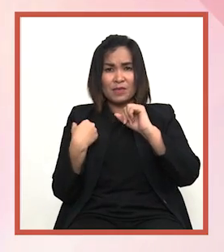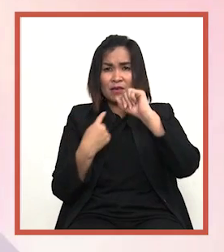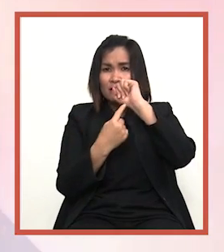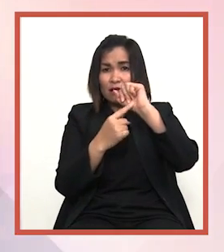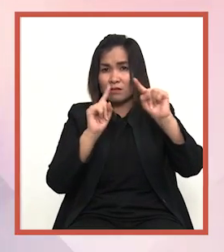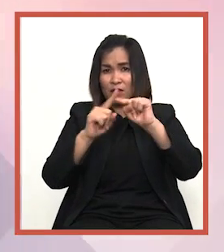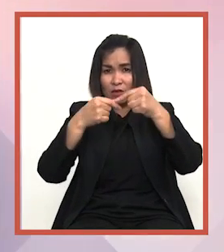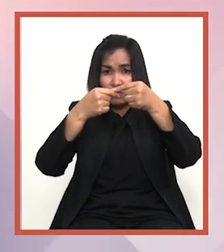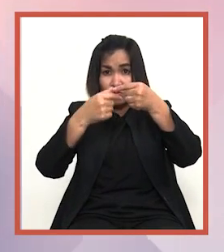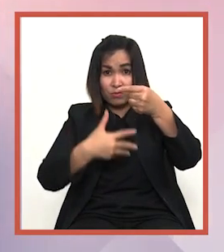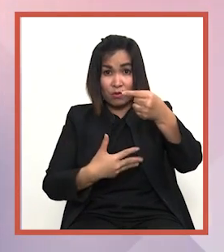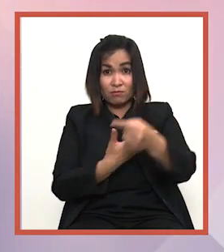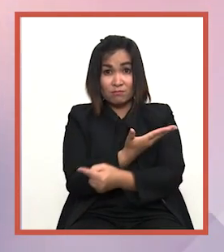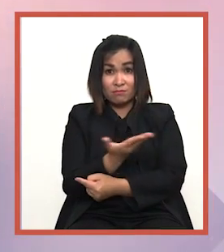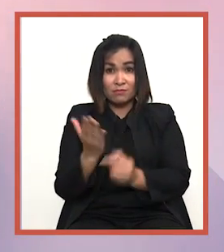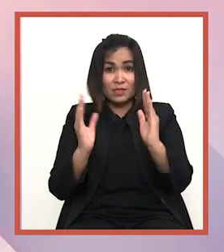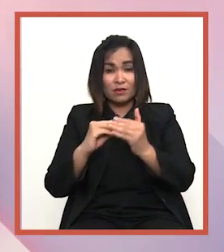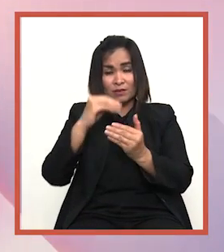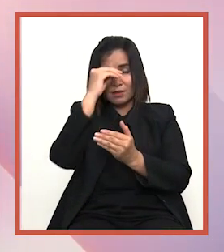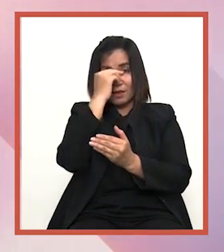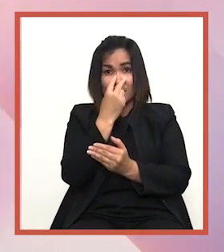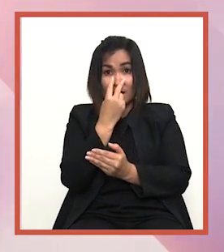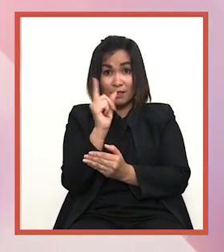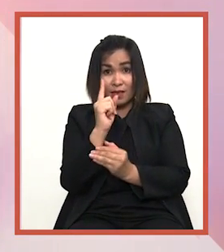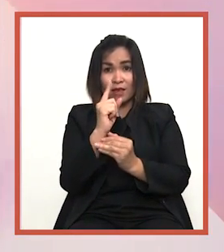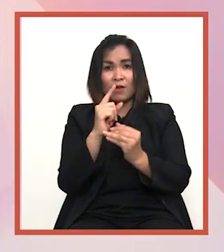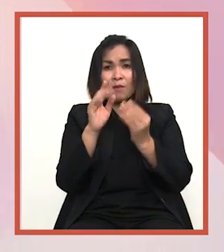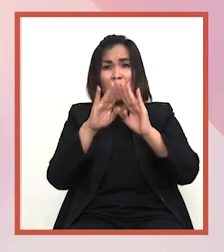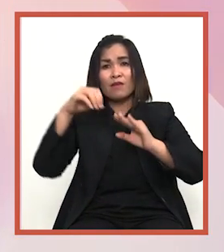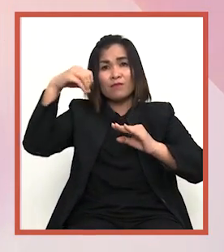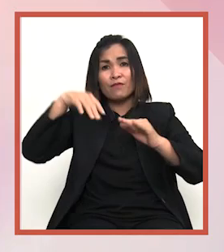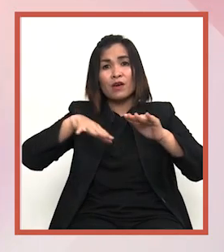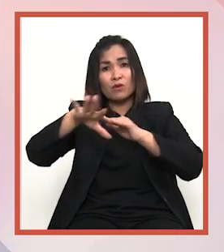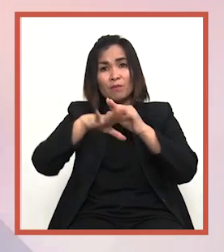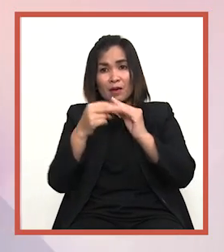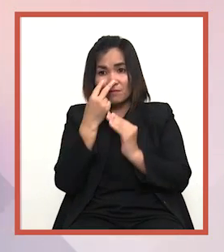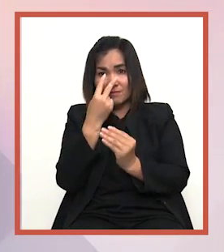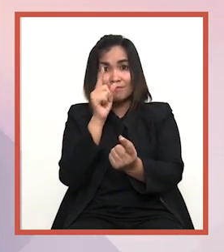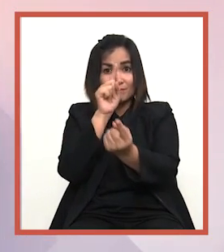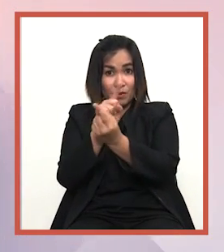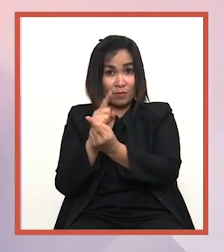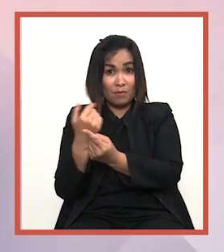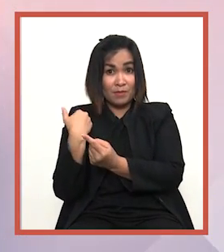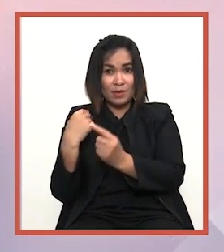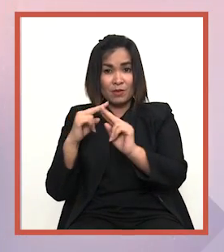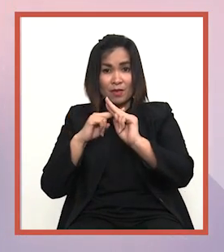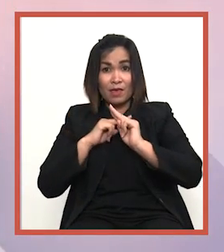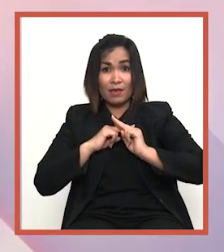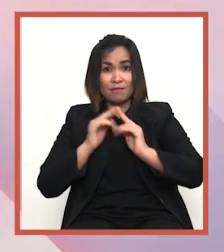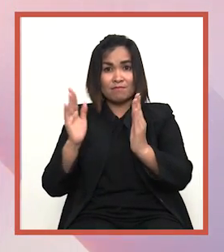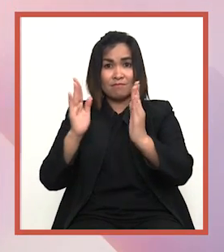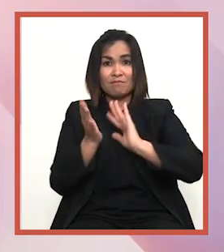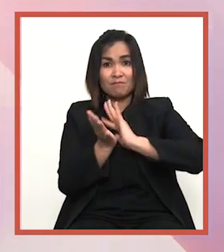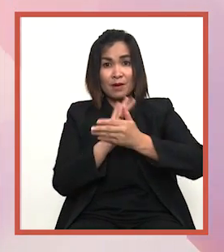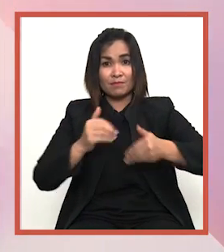ๆมากมายนะครับที่นักเรียนนะครับจะได้เห็นในการเขียนแบบไฟฟ้าทั่วไปนะครับซึ่งนักเรียนสามารถที่จะนำไปใช้ในชีวิตประจำวันได้เ